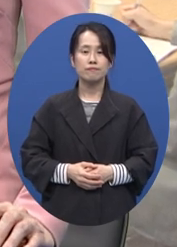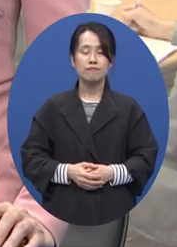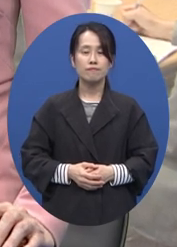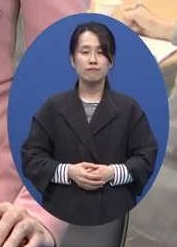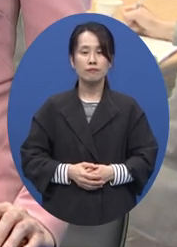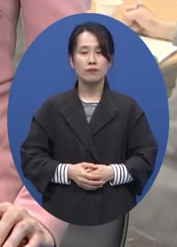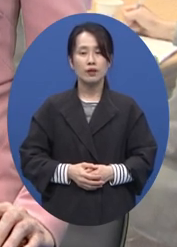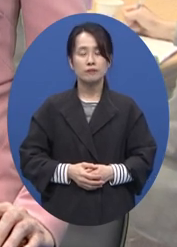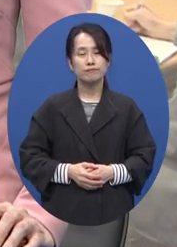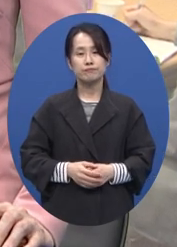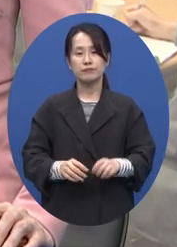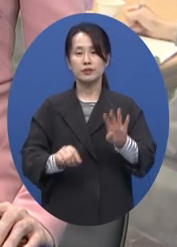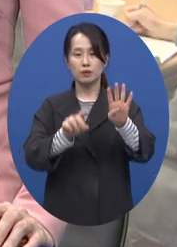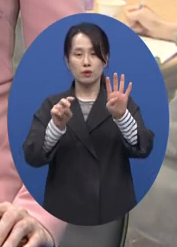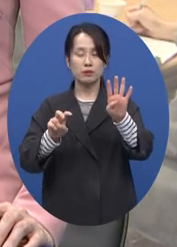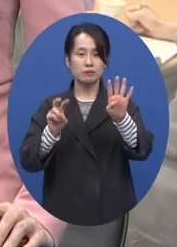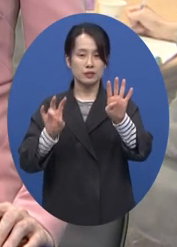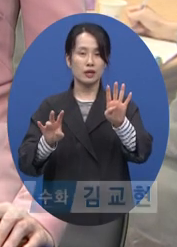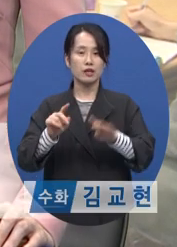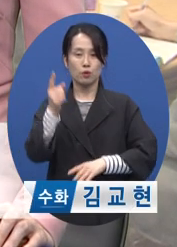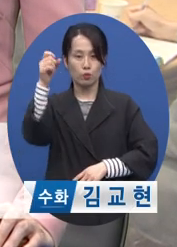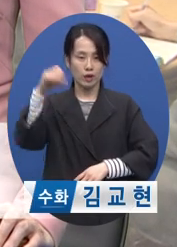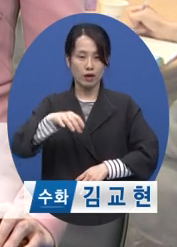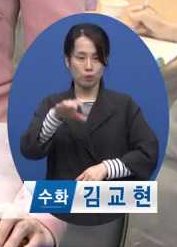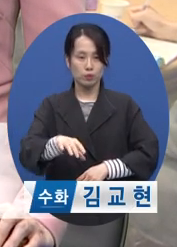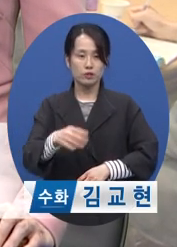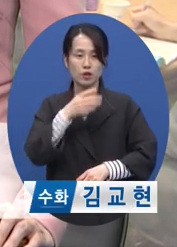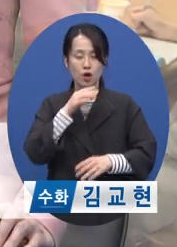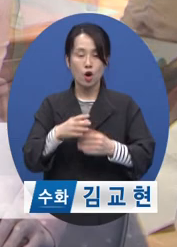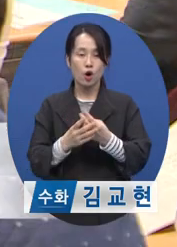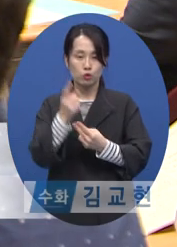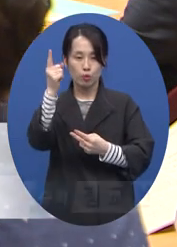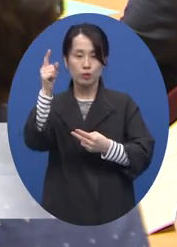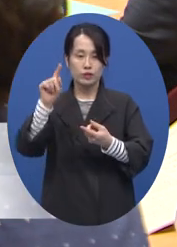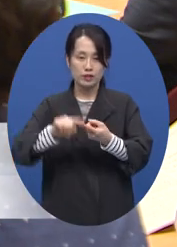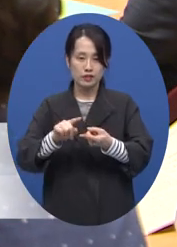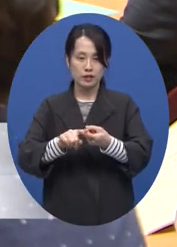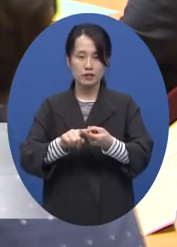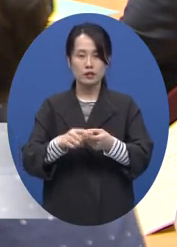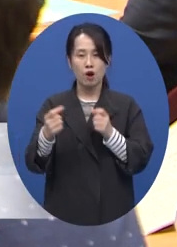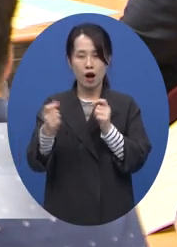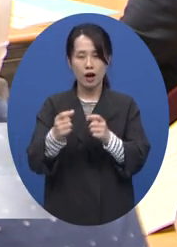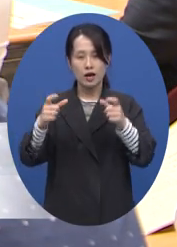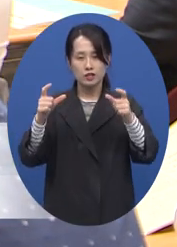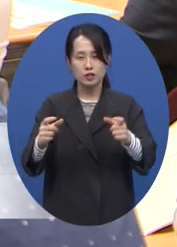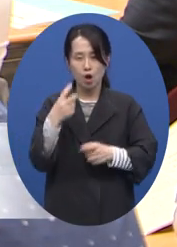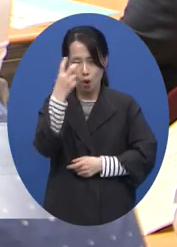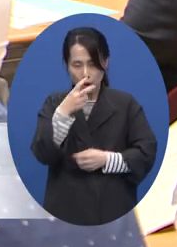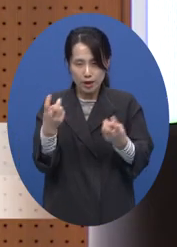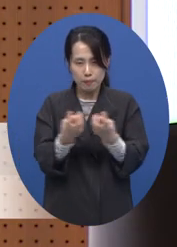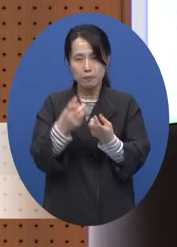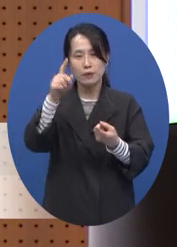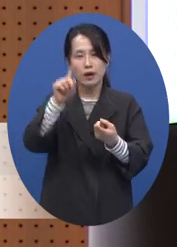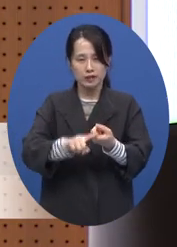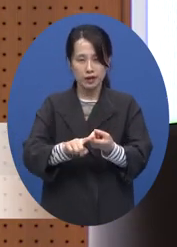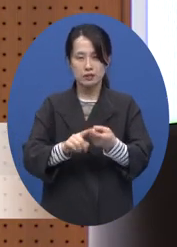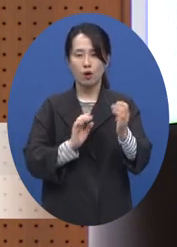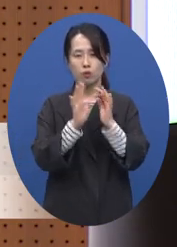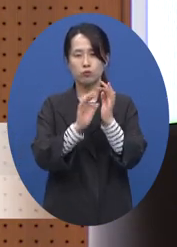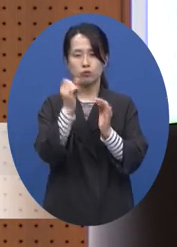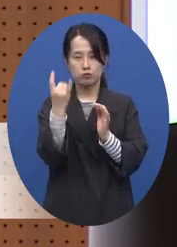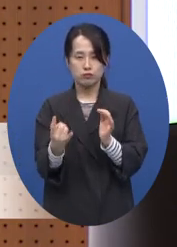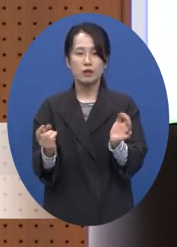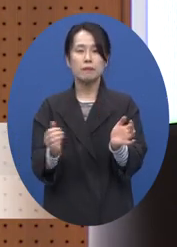경기도는 24일 고양 킨텍스에서 한반도 통일을 대비한 접경지역 관리 방안 을 주제로 제 50회 경기 도시정책 포럼을